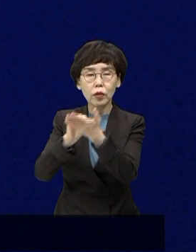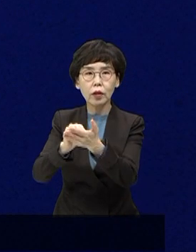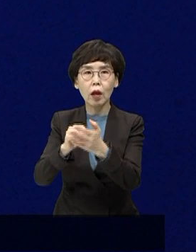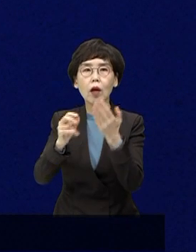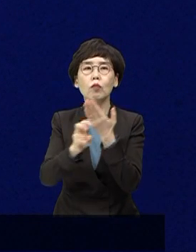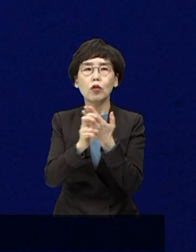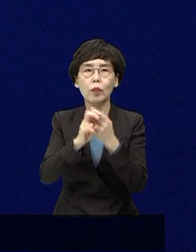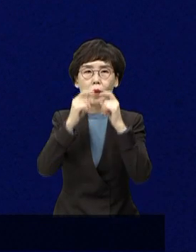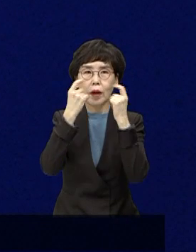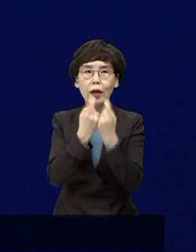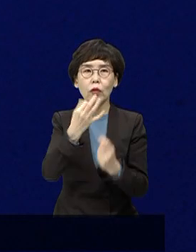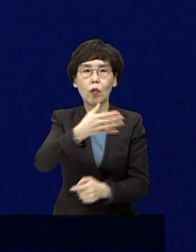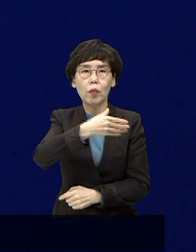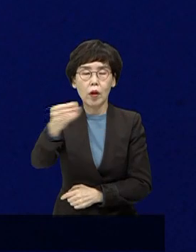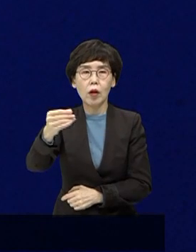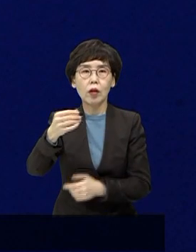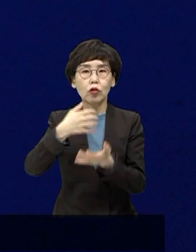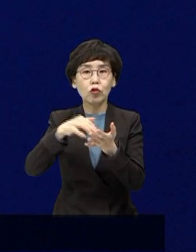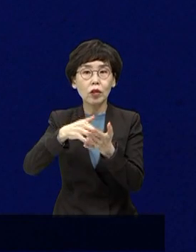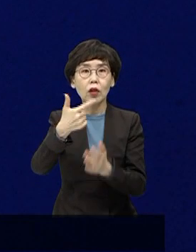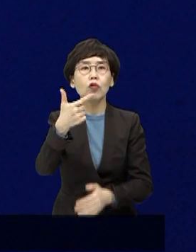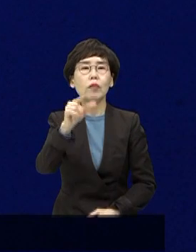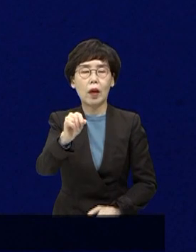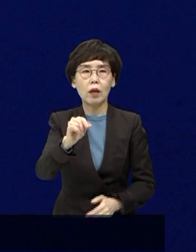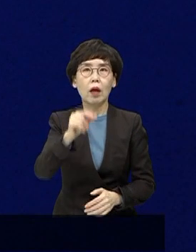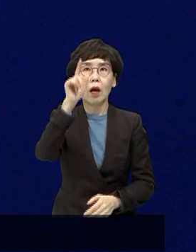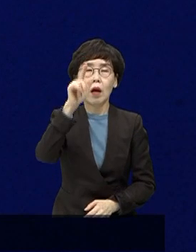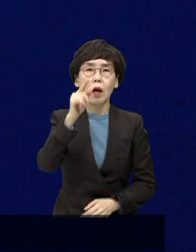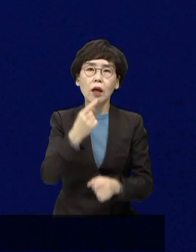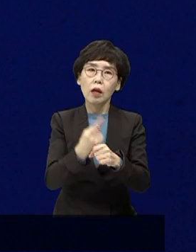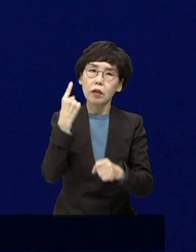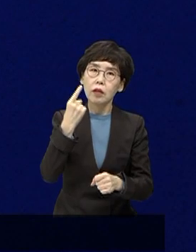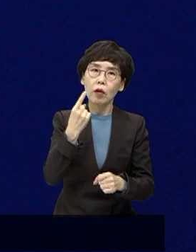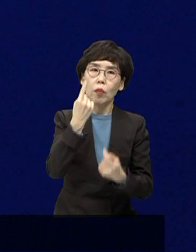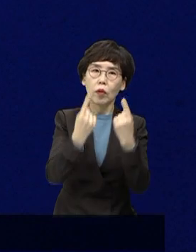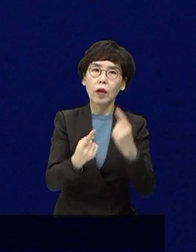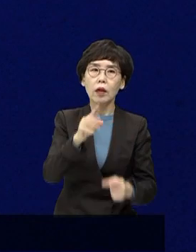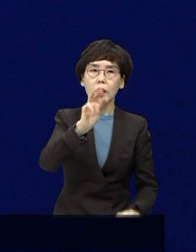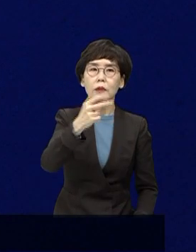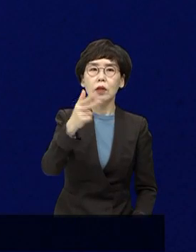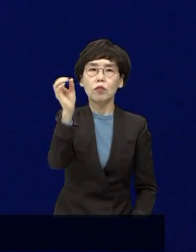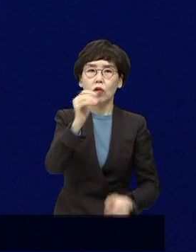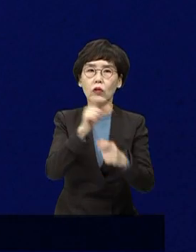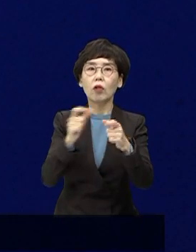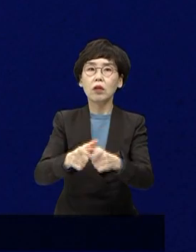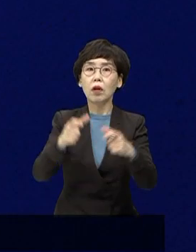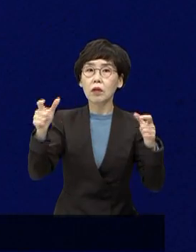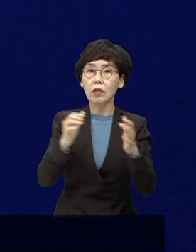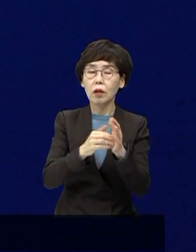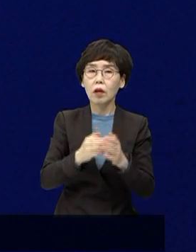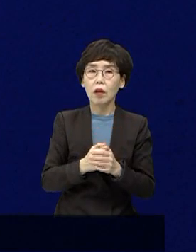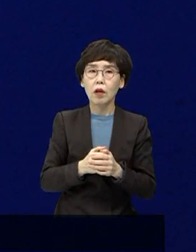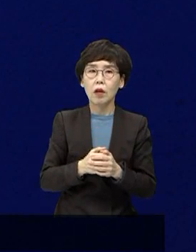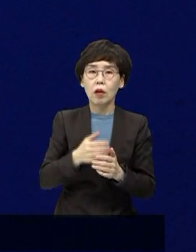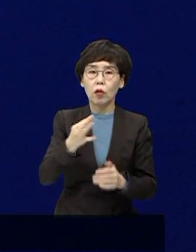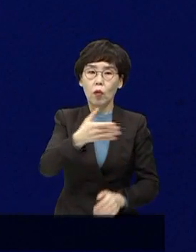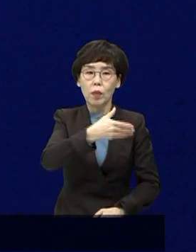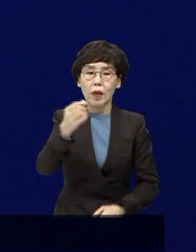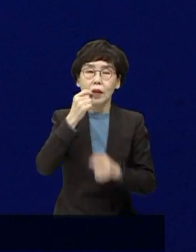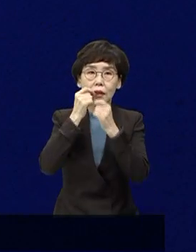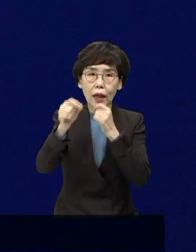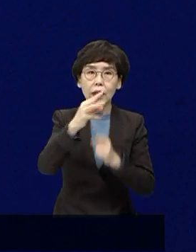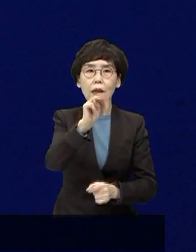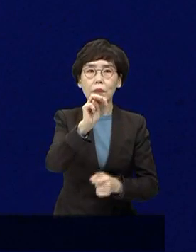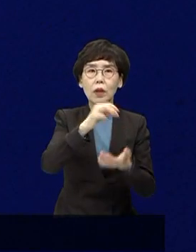상담은 6만여 건으로 한 해 전 3만 7천여 건보다 37%나 늘었습니다. 대출 사기가 3만여